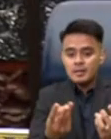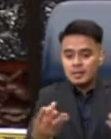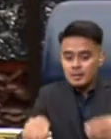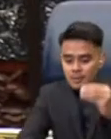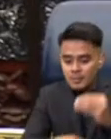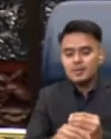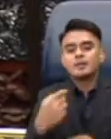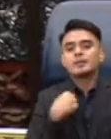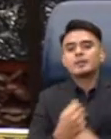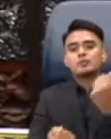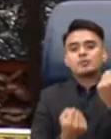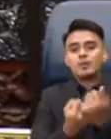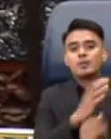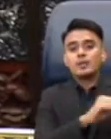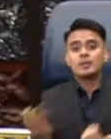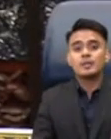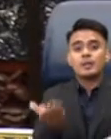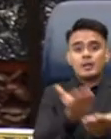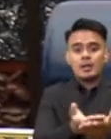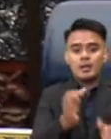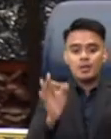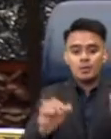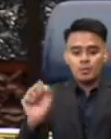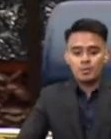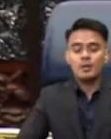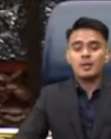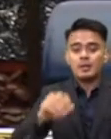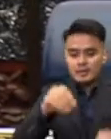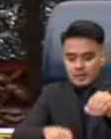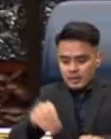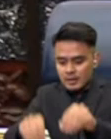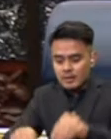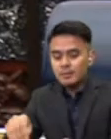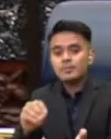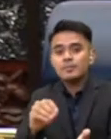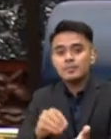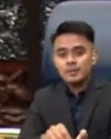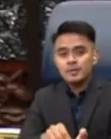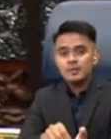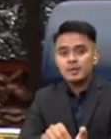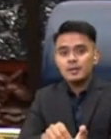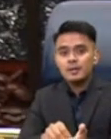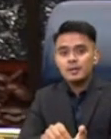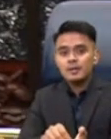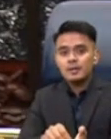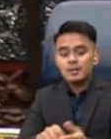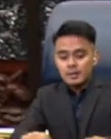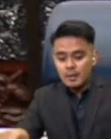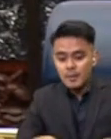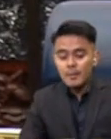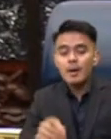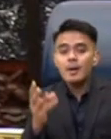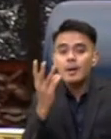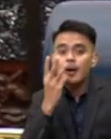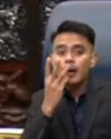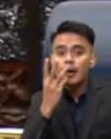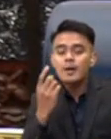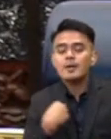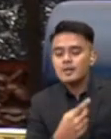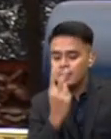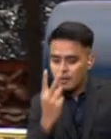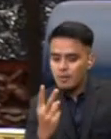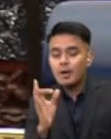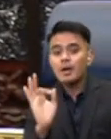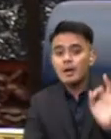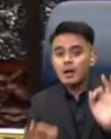termasuklah ada cadangan Kalau boleh ditanam di batas-batas bendang di padi kita akan lihat di mana keadaan yang sesuai sebab